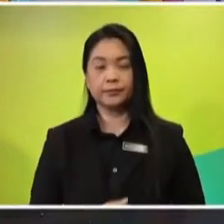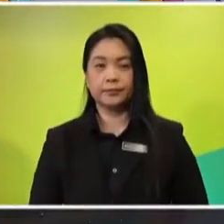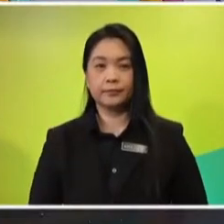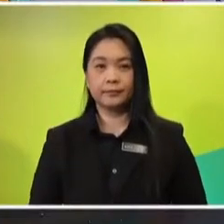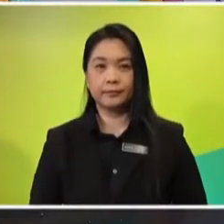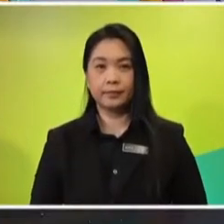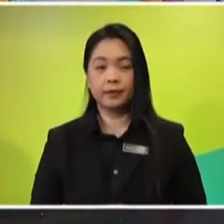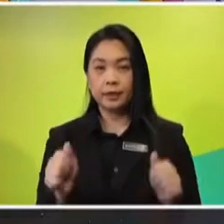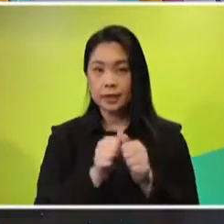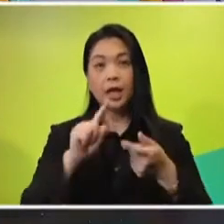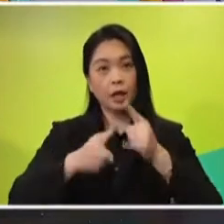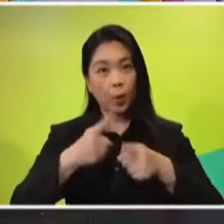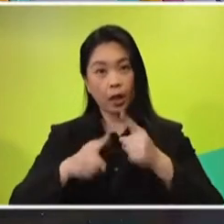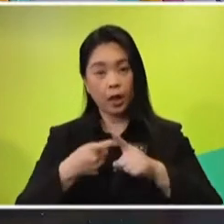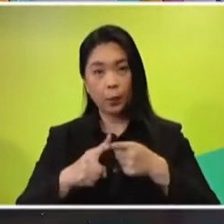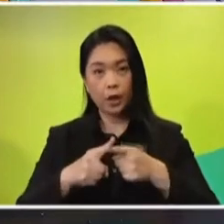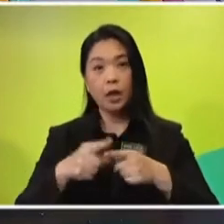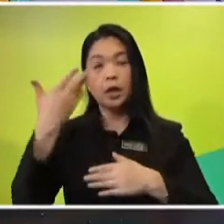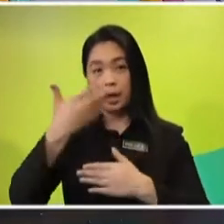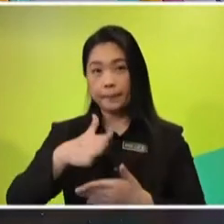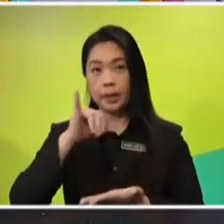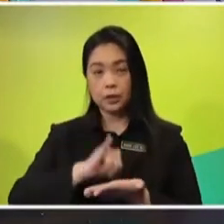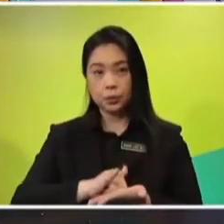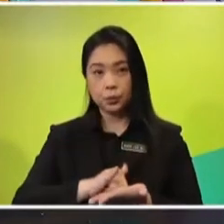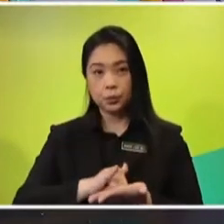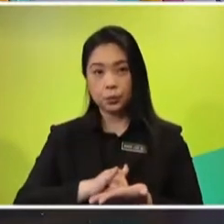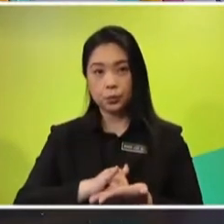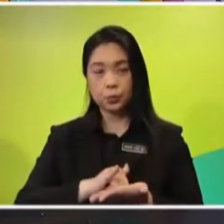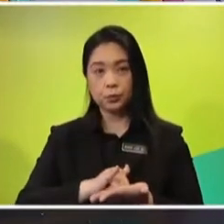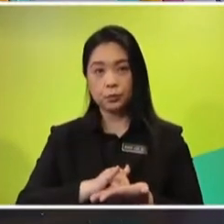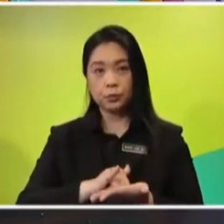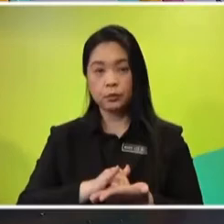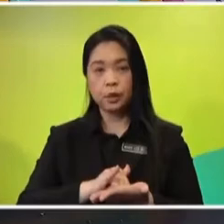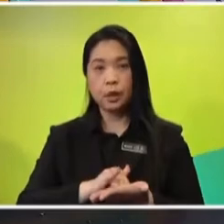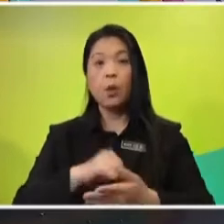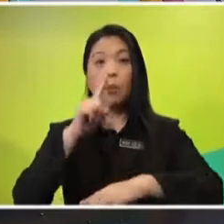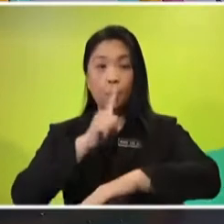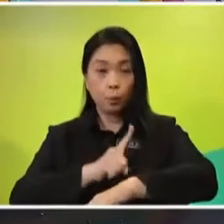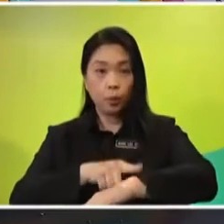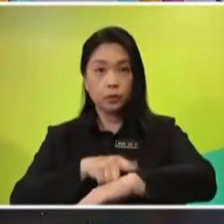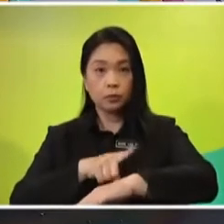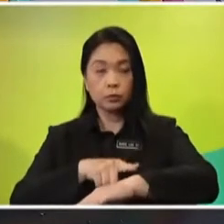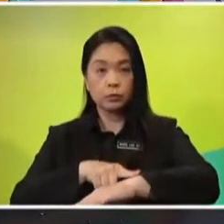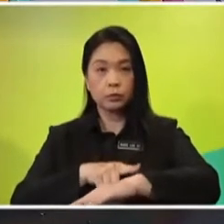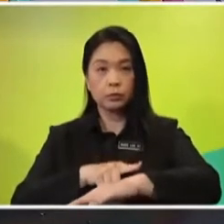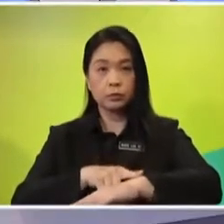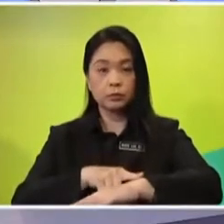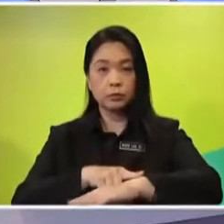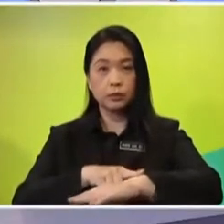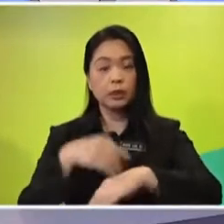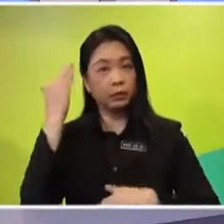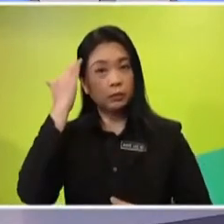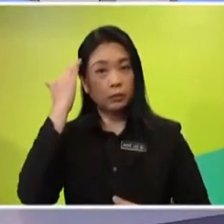Bahagi makanan dengan kawan-kawan. Kemudian apa? Waktu, jam. Tahu tak macam mana kaitan